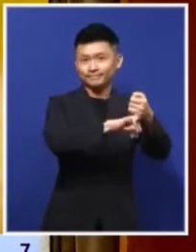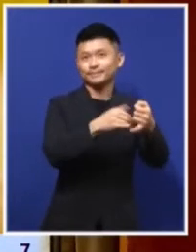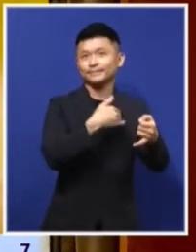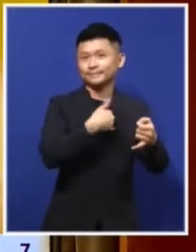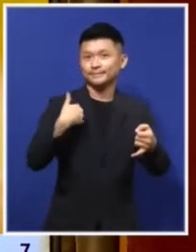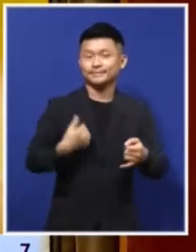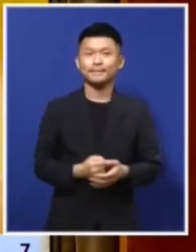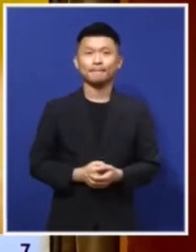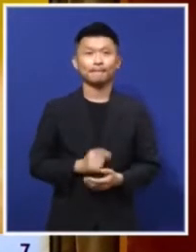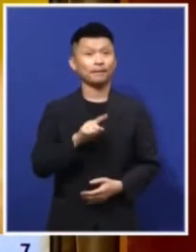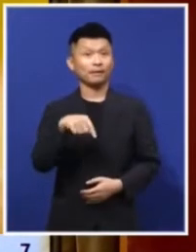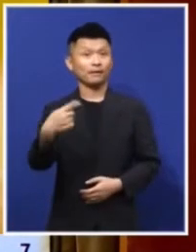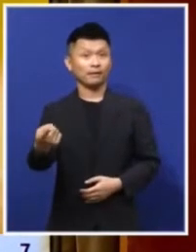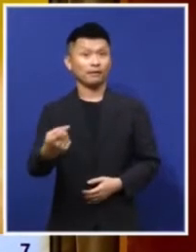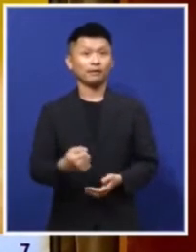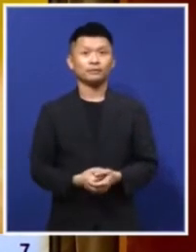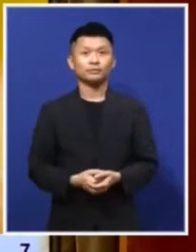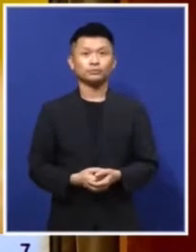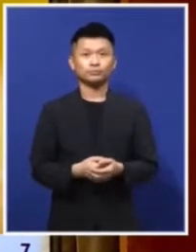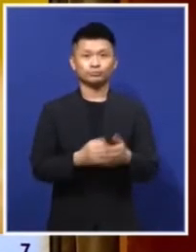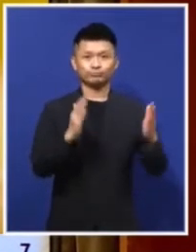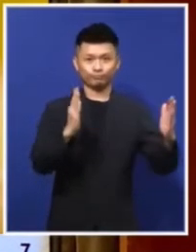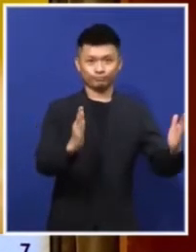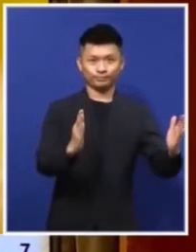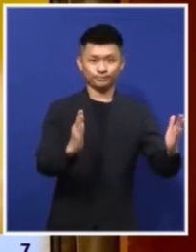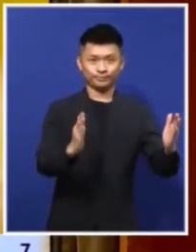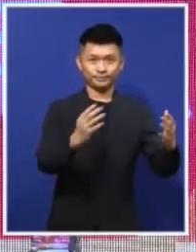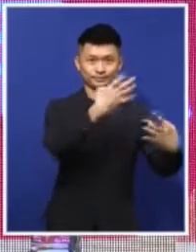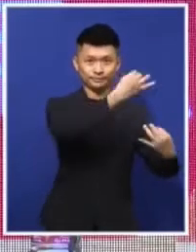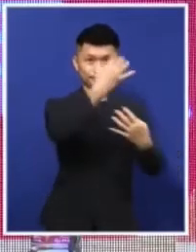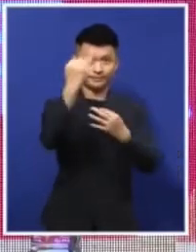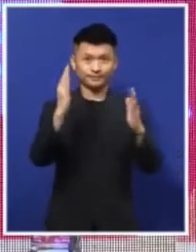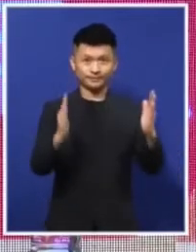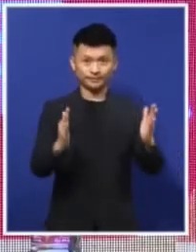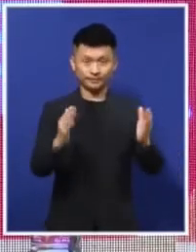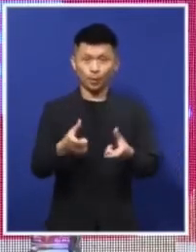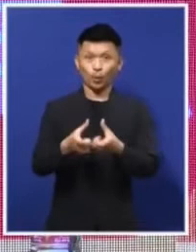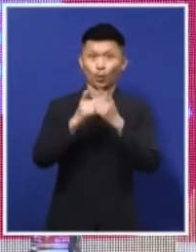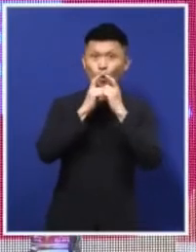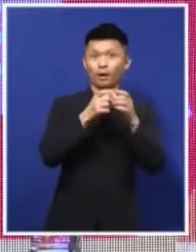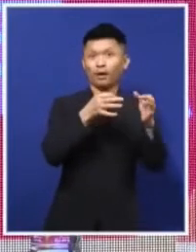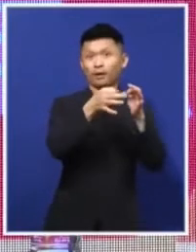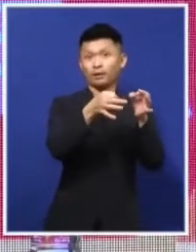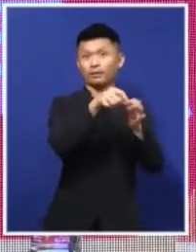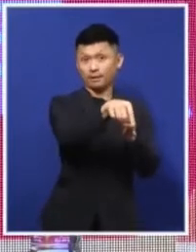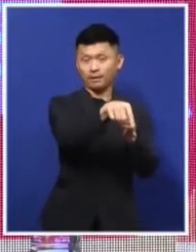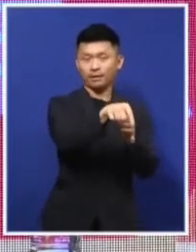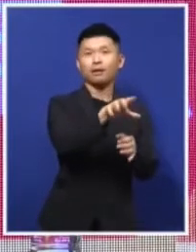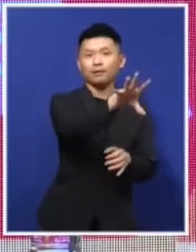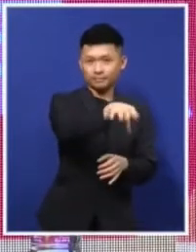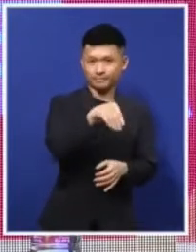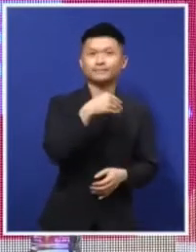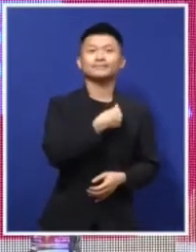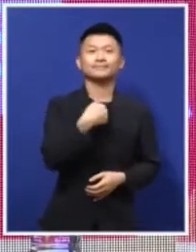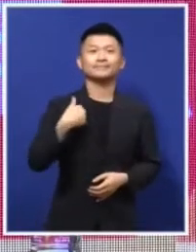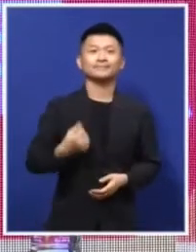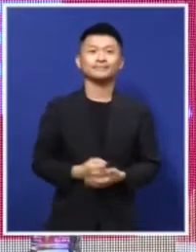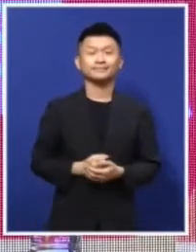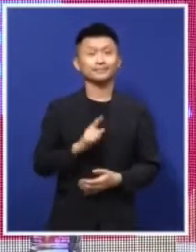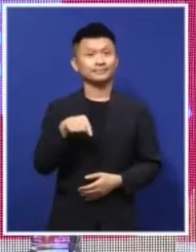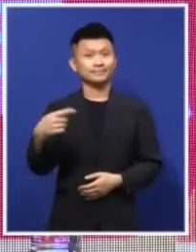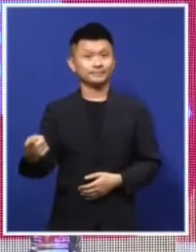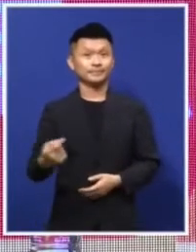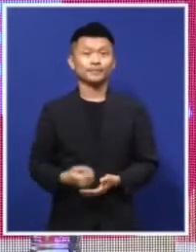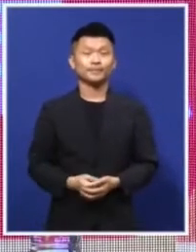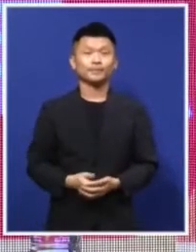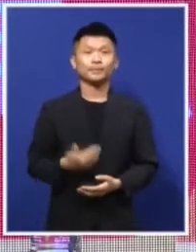呢，我们就在那一个梯次的领取期回到原来的店了，就可以领取。那再下一页，如